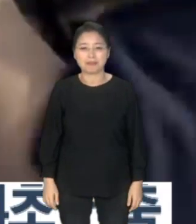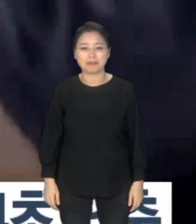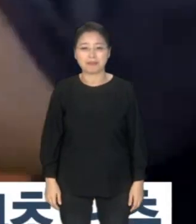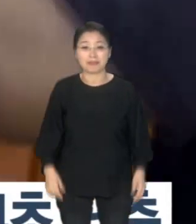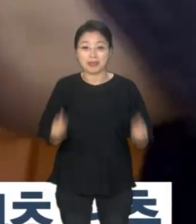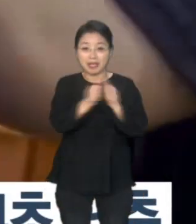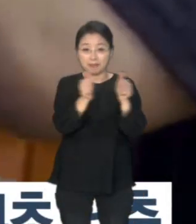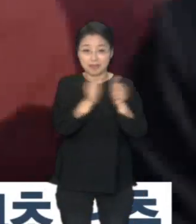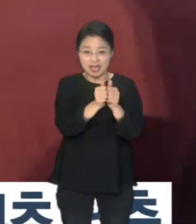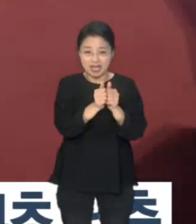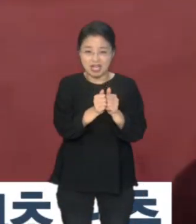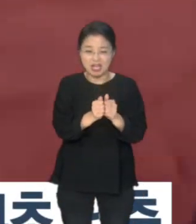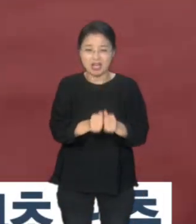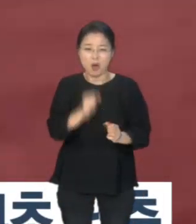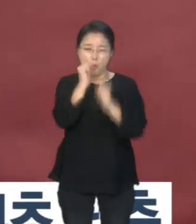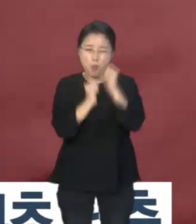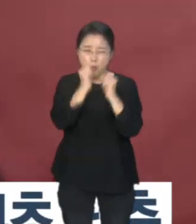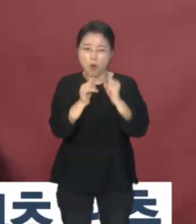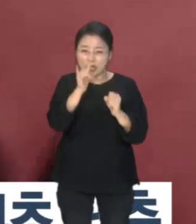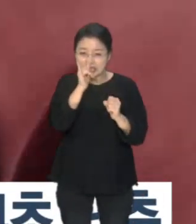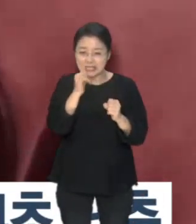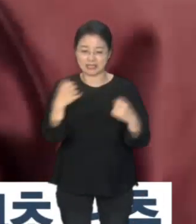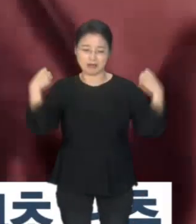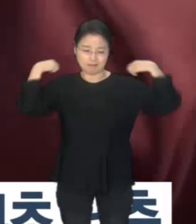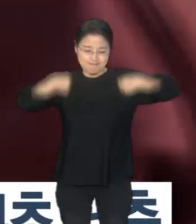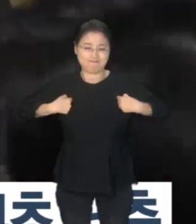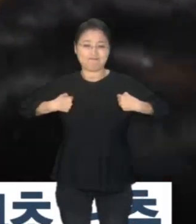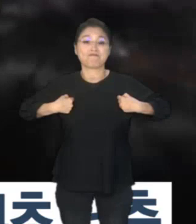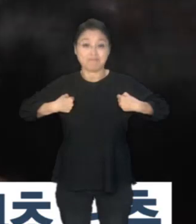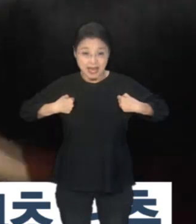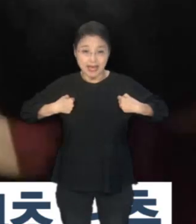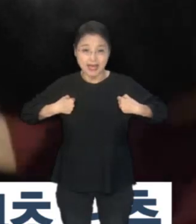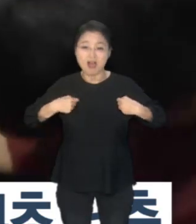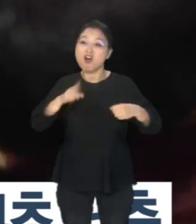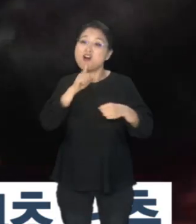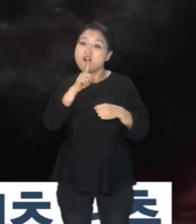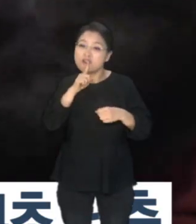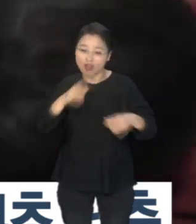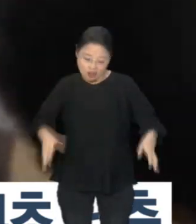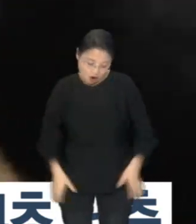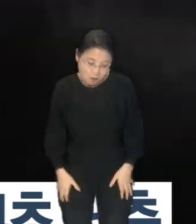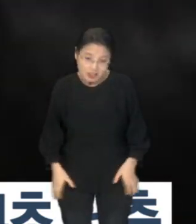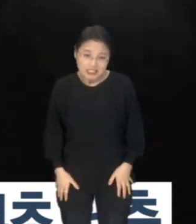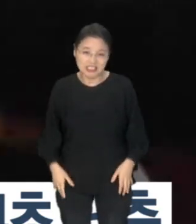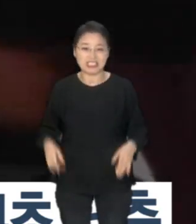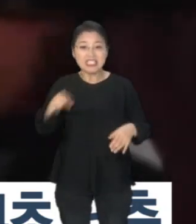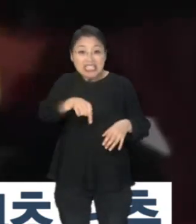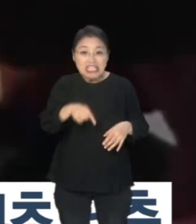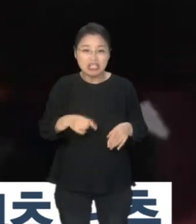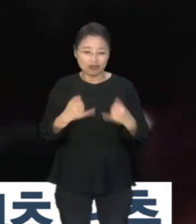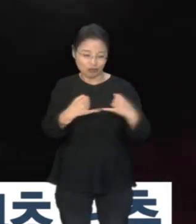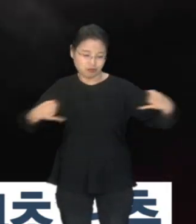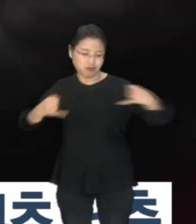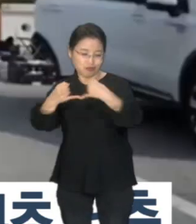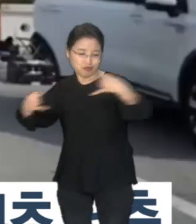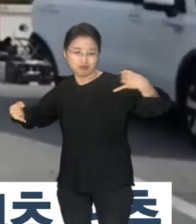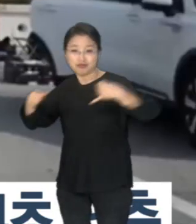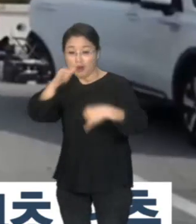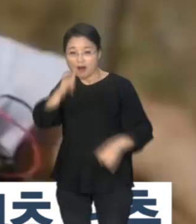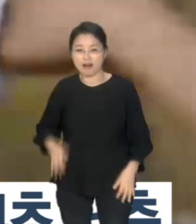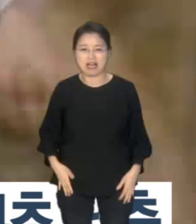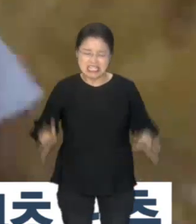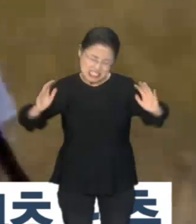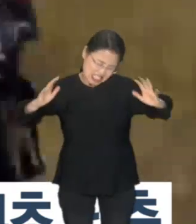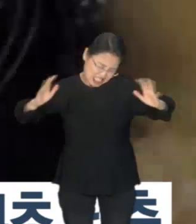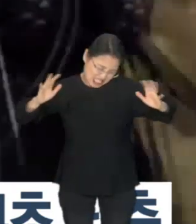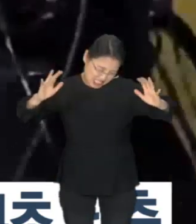한 남성이 여러 모터가 달린 장비를 어깨에 맵니다. 엉덩이와 허벅지에는 긴 줄이 달려있습니다. 그대로